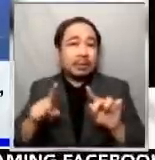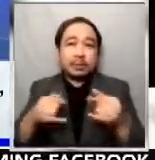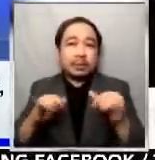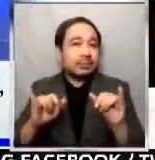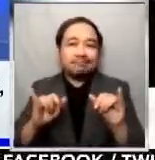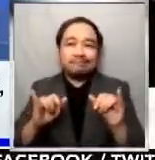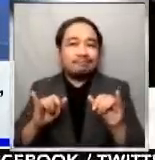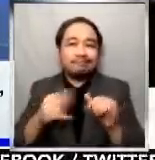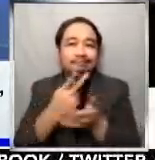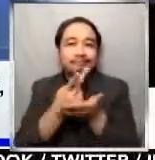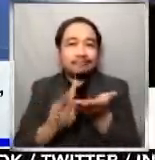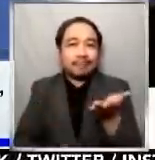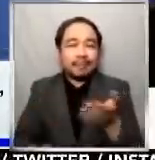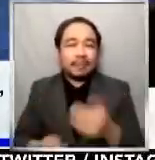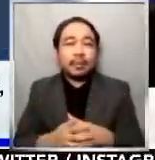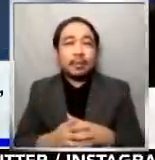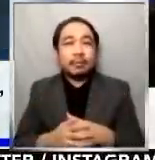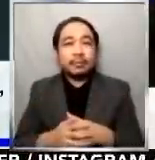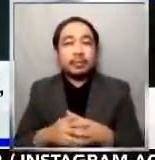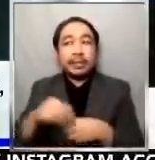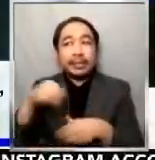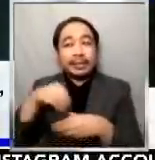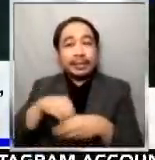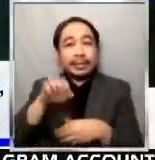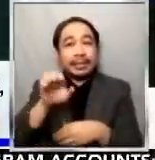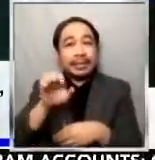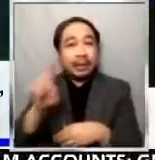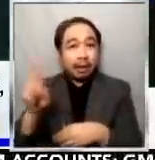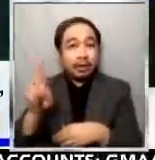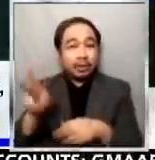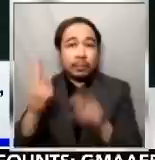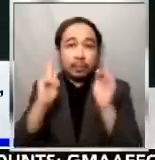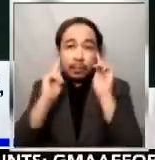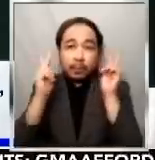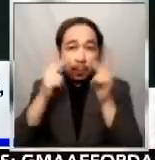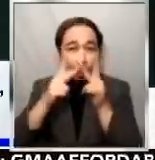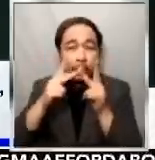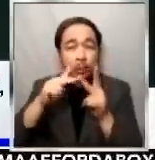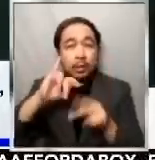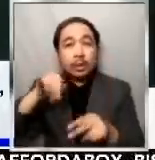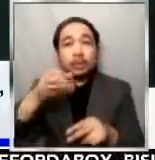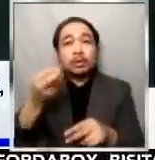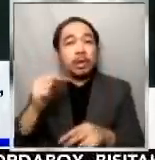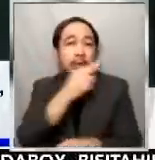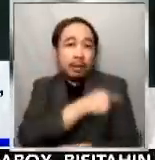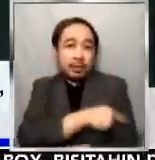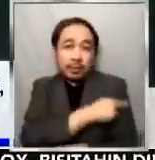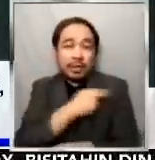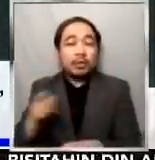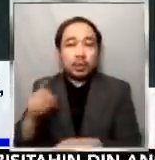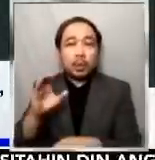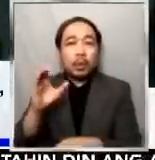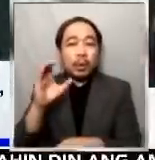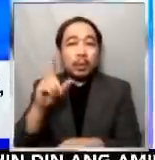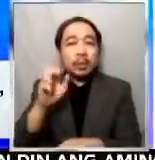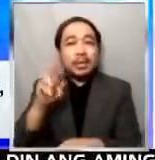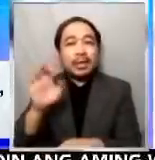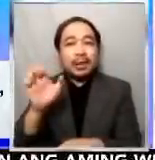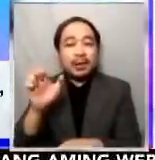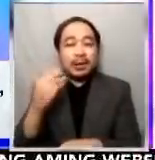sa emergency room daw ng Pope John Paul Hospital, namatay si Claire habang naghihintay na